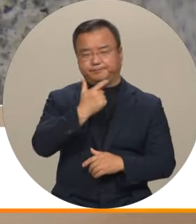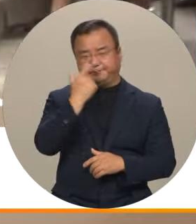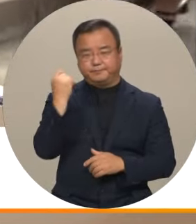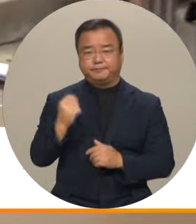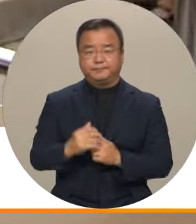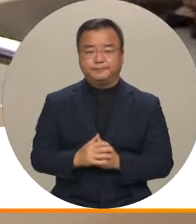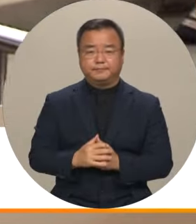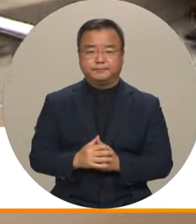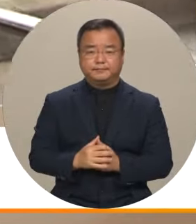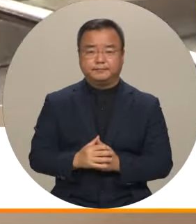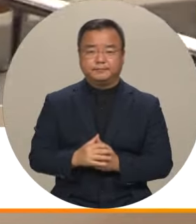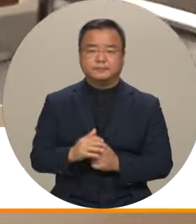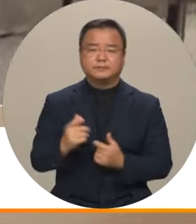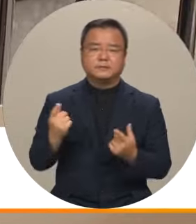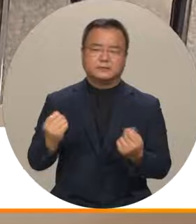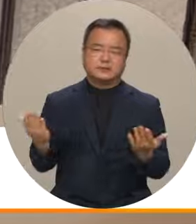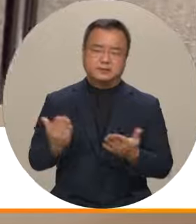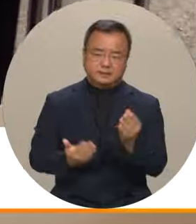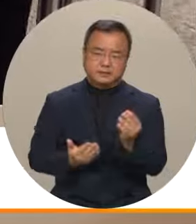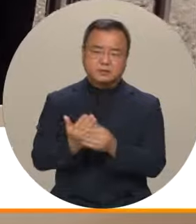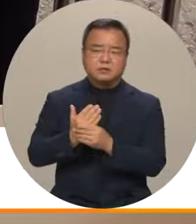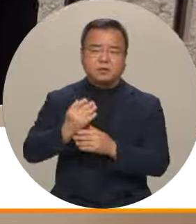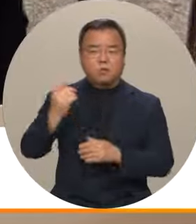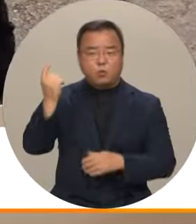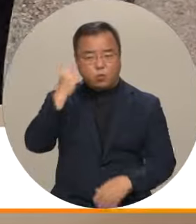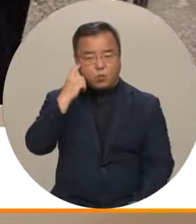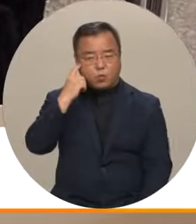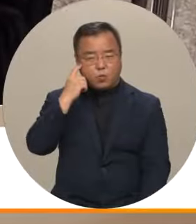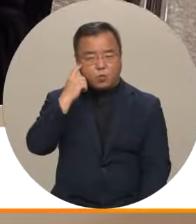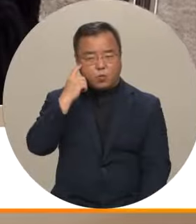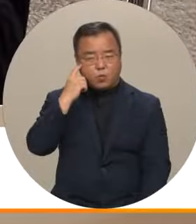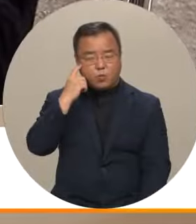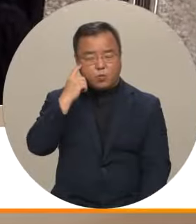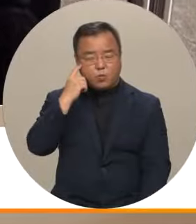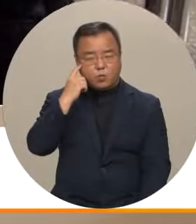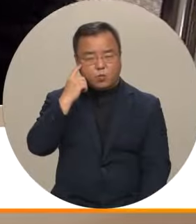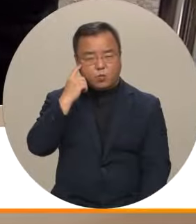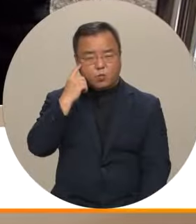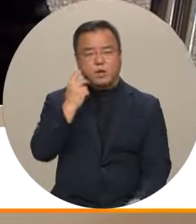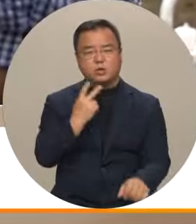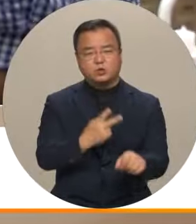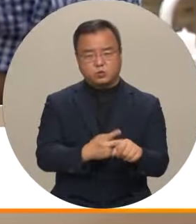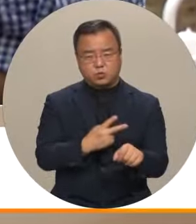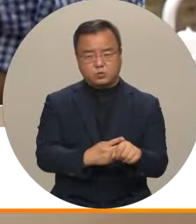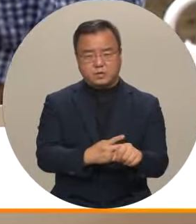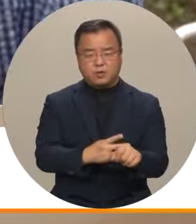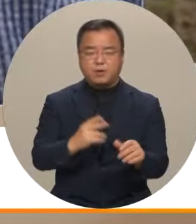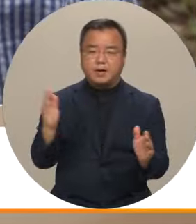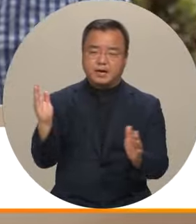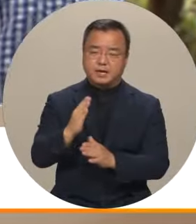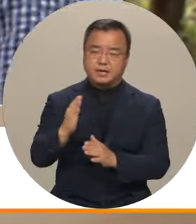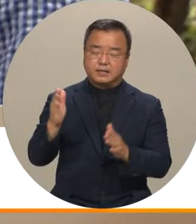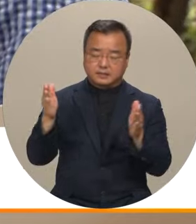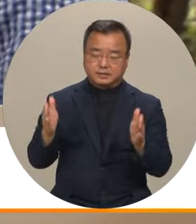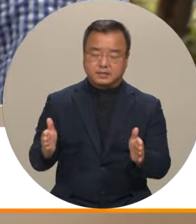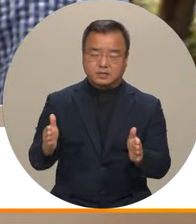왜 이런 일이 발생했는가 저는 일정 부분 어 교사와 학생 그리고